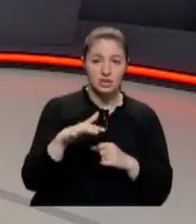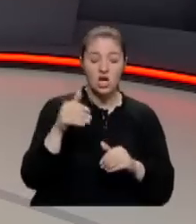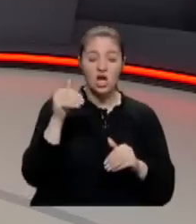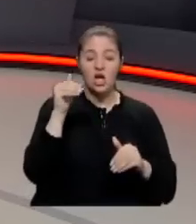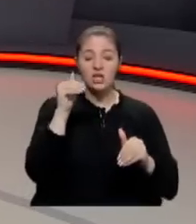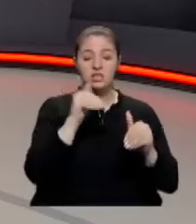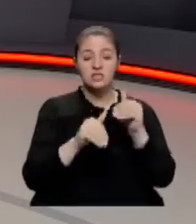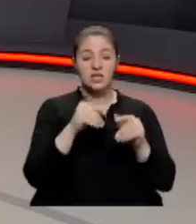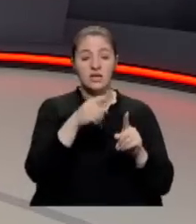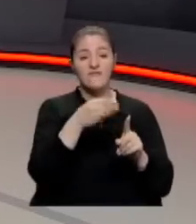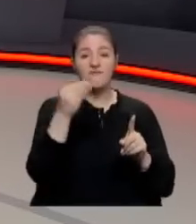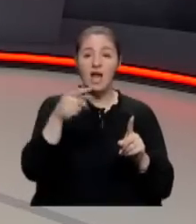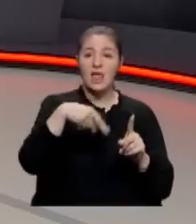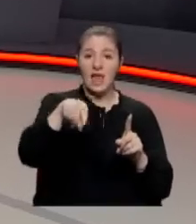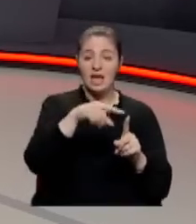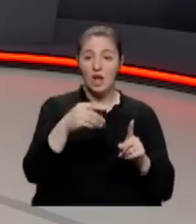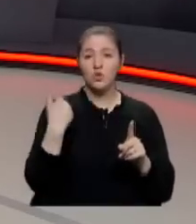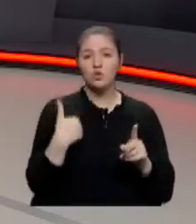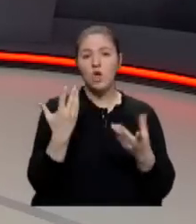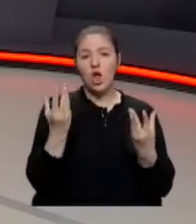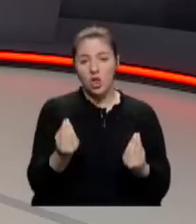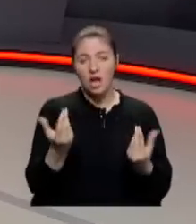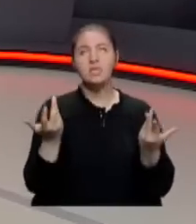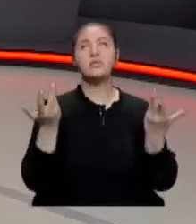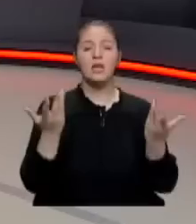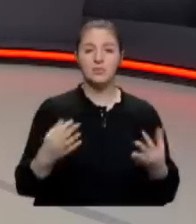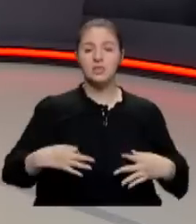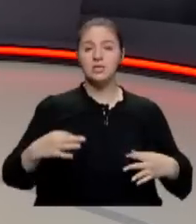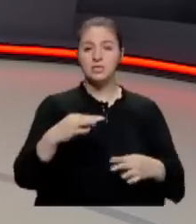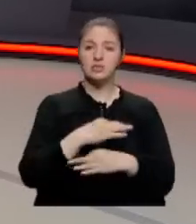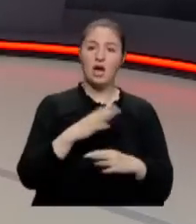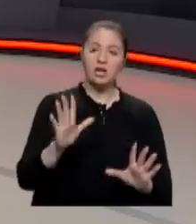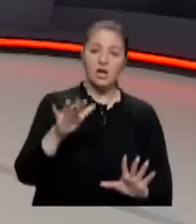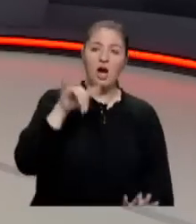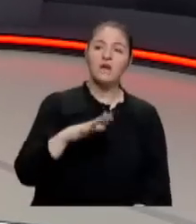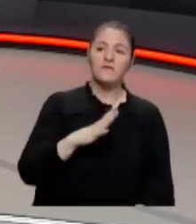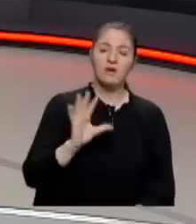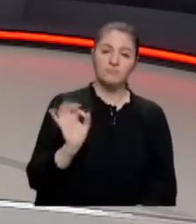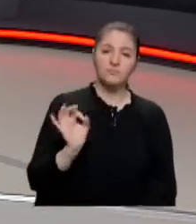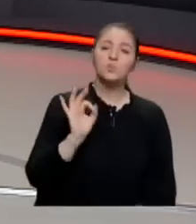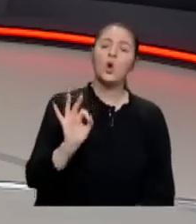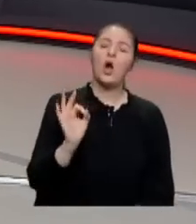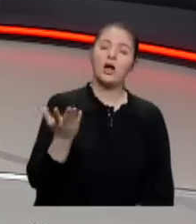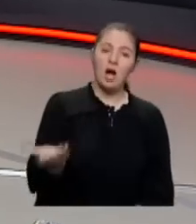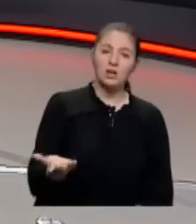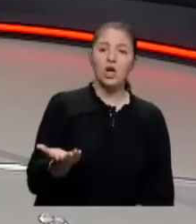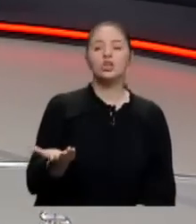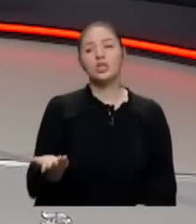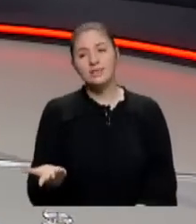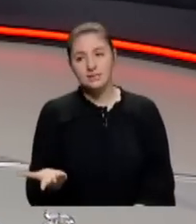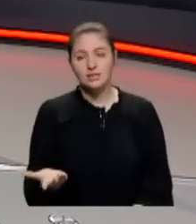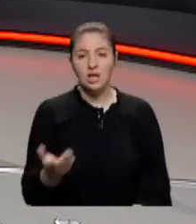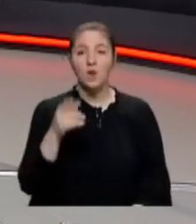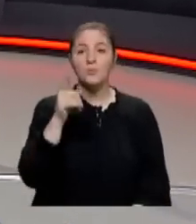seçmenleri vasıtasıyla kurumsal olarak tabii ki saygıyı hak etmiştir muhakkak Dolayısıyla